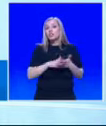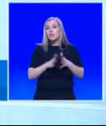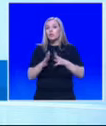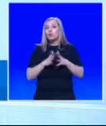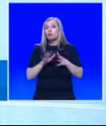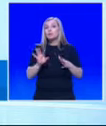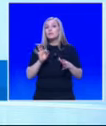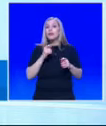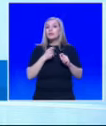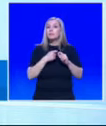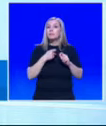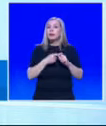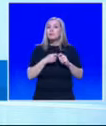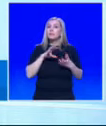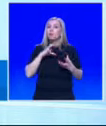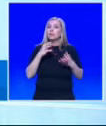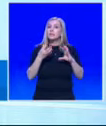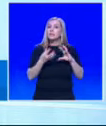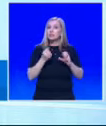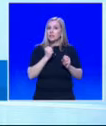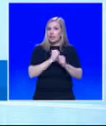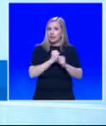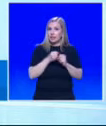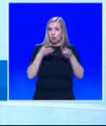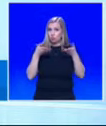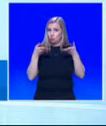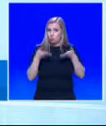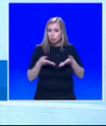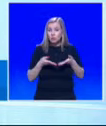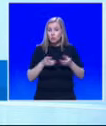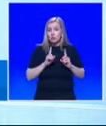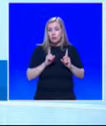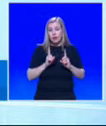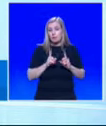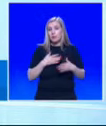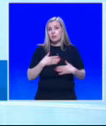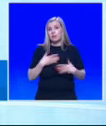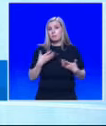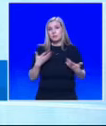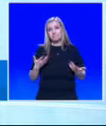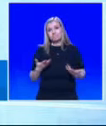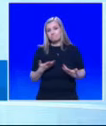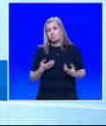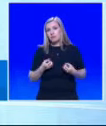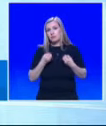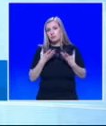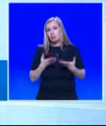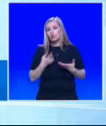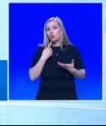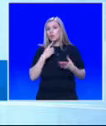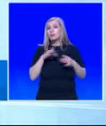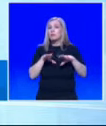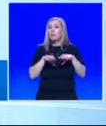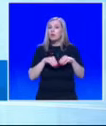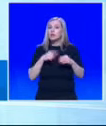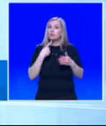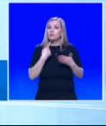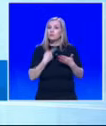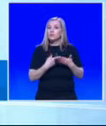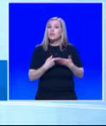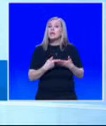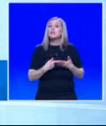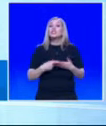да правят политическа кариера при нас, няма да имат такова положение, тъй като те са поели тази отговорност и те ще